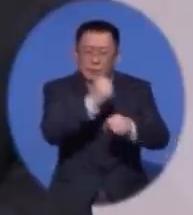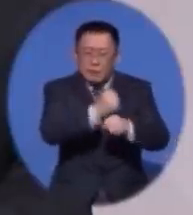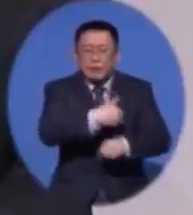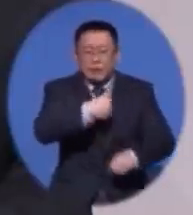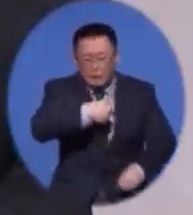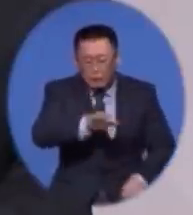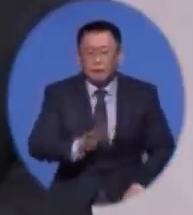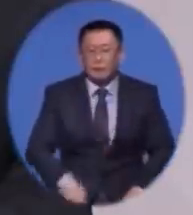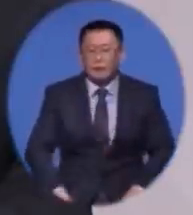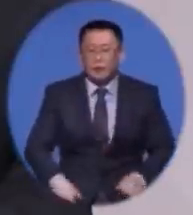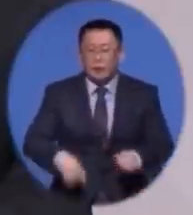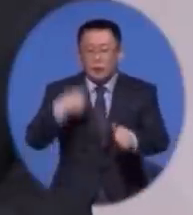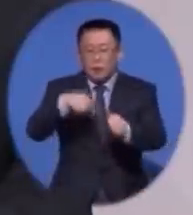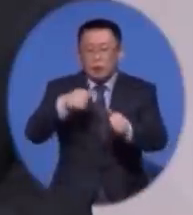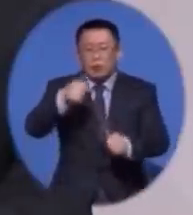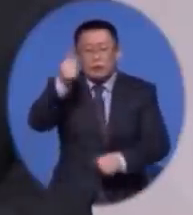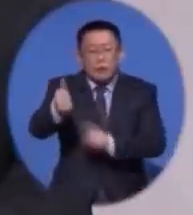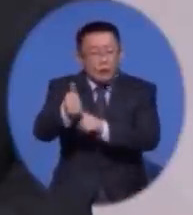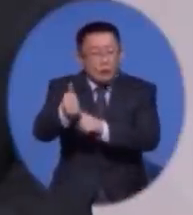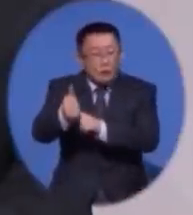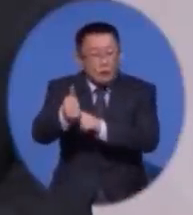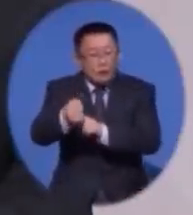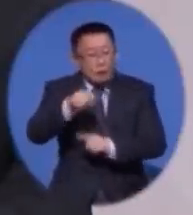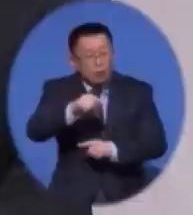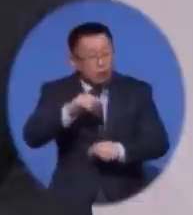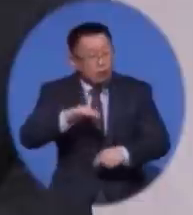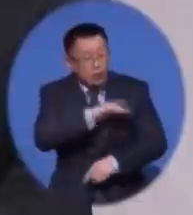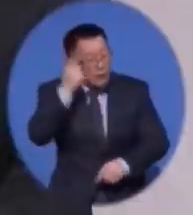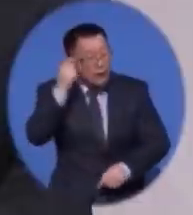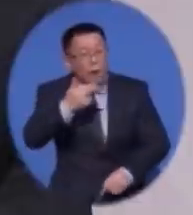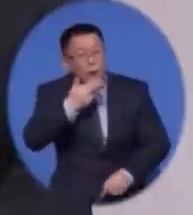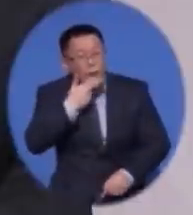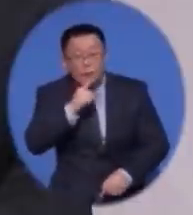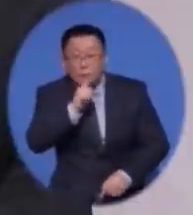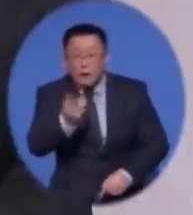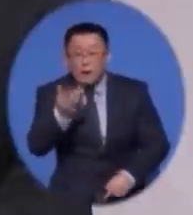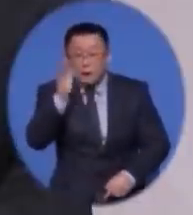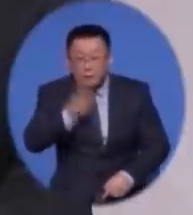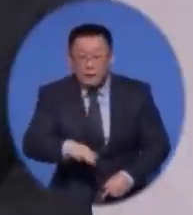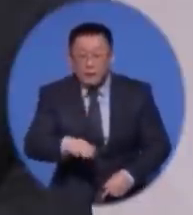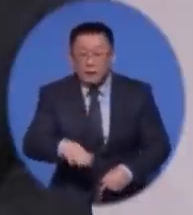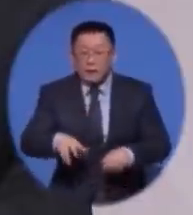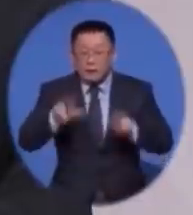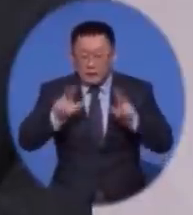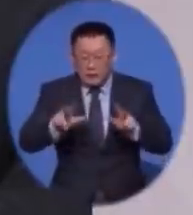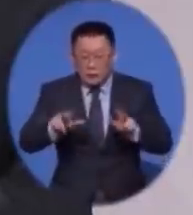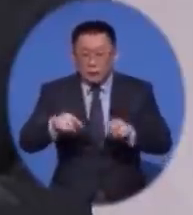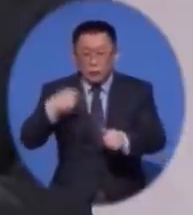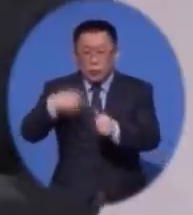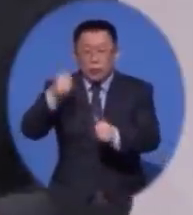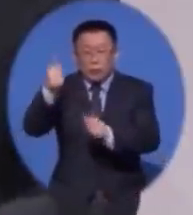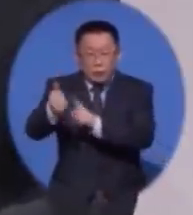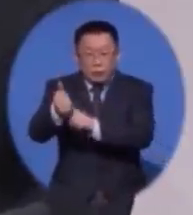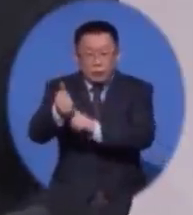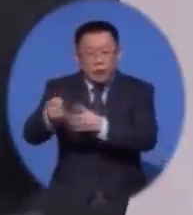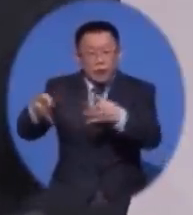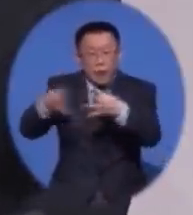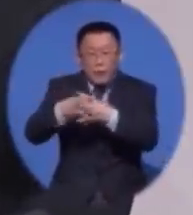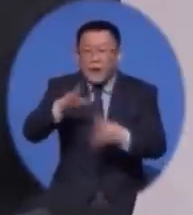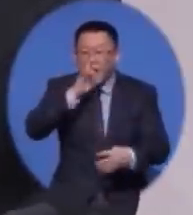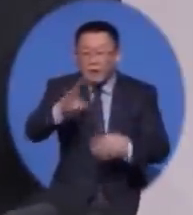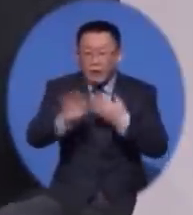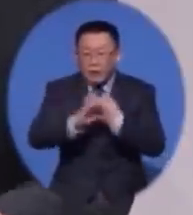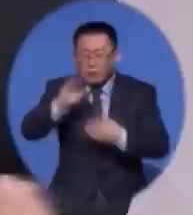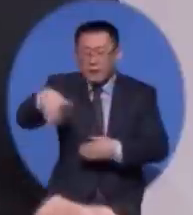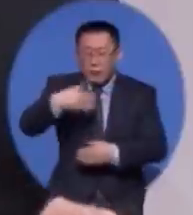나가겠습니다. 교육감이 이런 거 우리는 생각 없다고 했는데, 지금 현 교육감하고 협의 안 되면